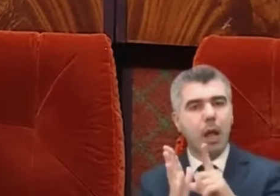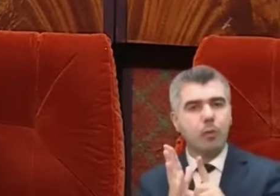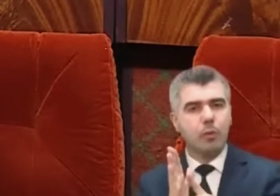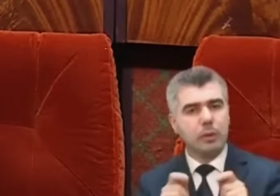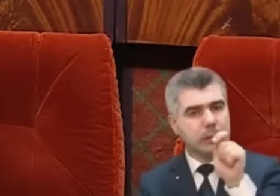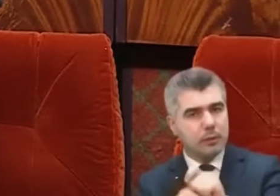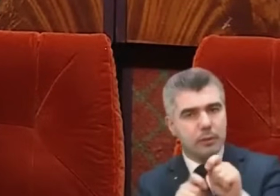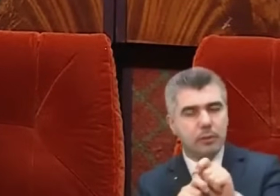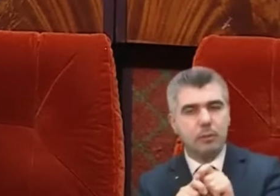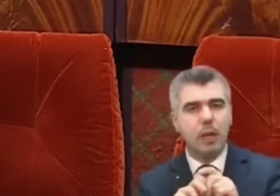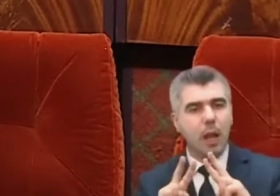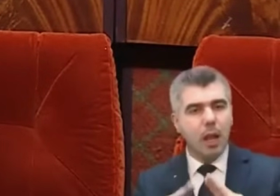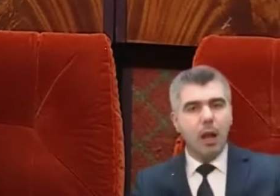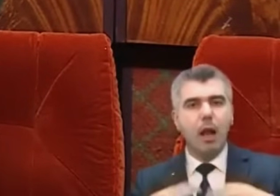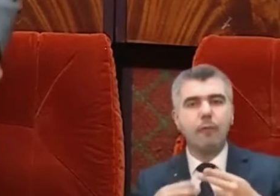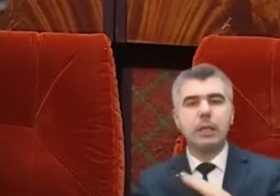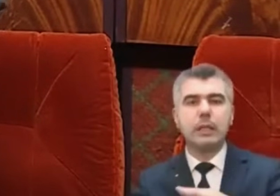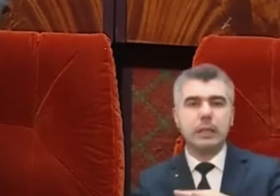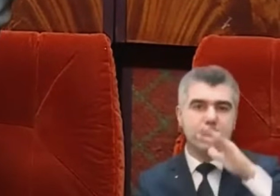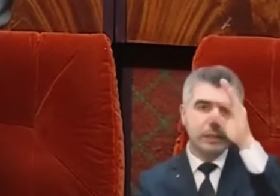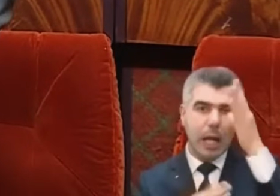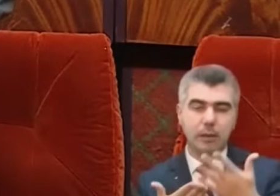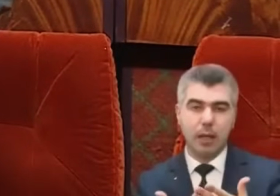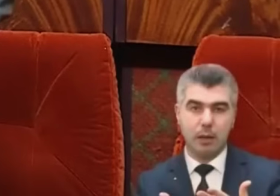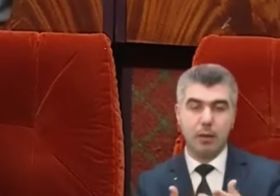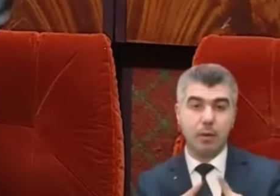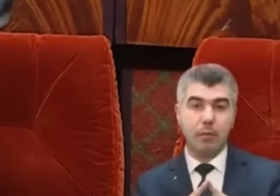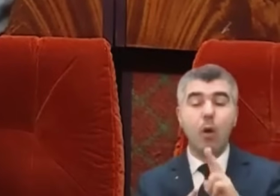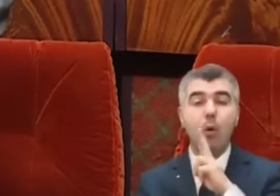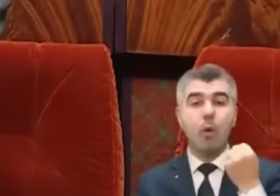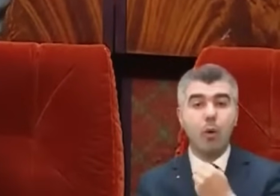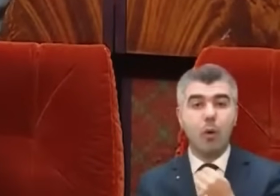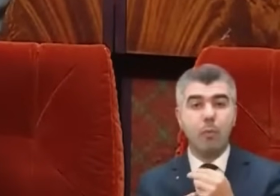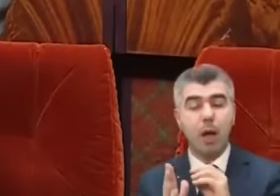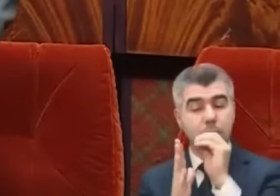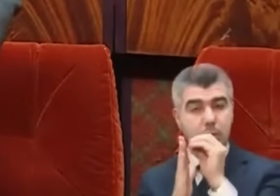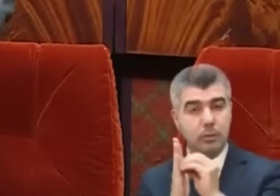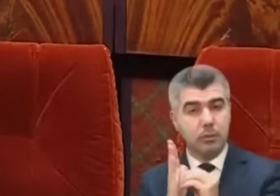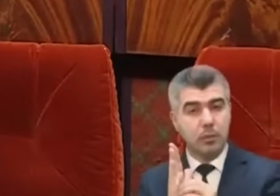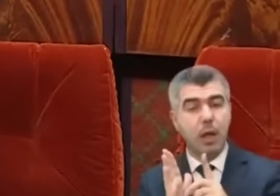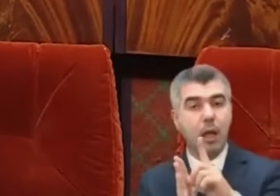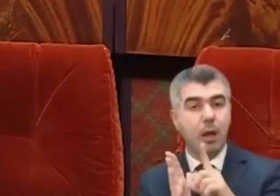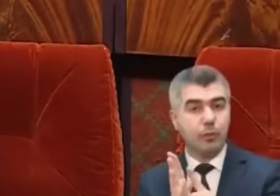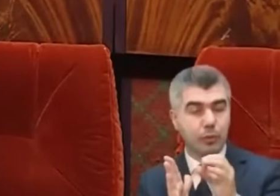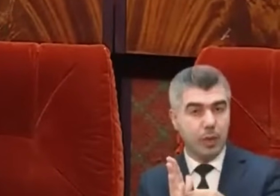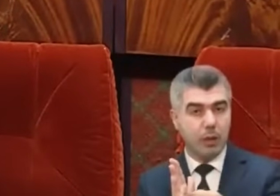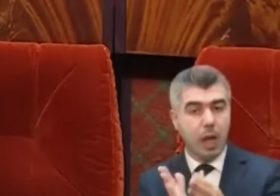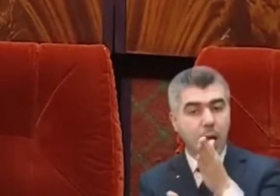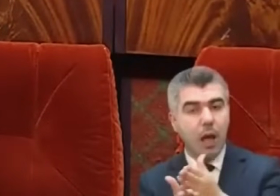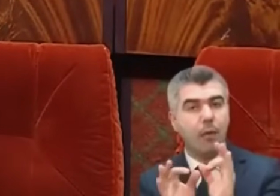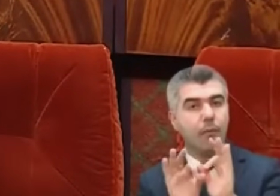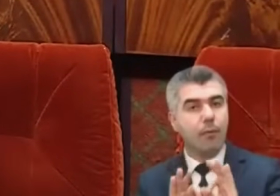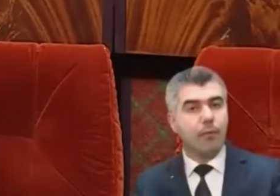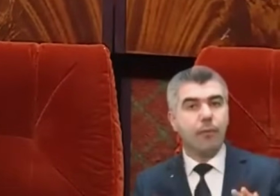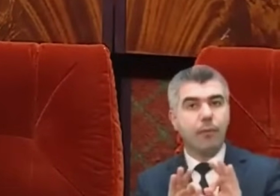المؤطره للحياه السياسيه والبرلمانيه في بلادنا. لانه اذا كانت عند الحكومه الحق انها ترتب القوانين، كيفاش ما يكونش عندها الحق انها تطلب